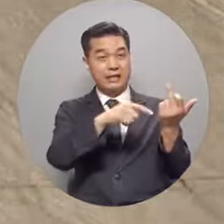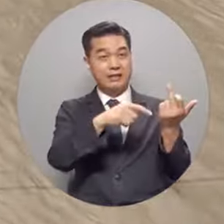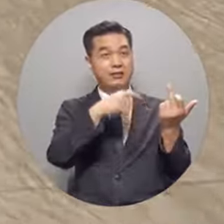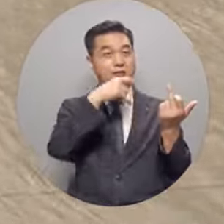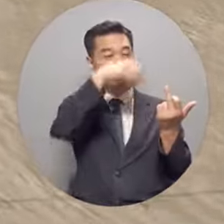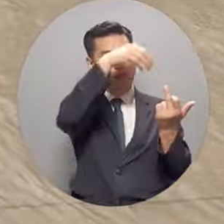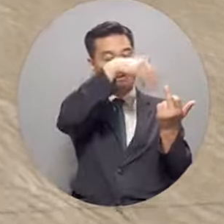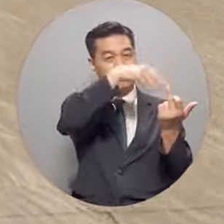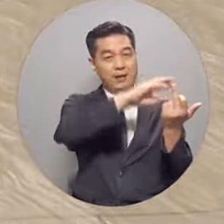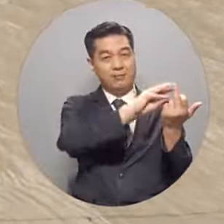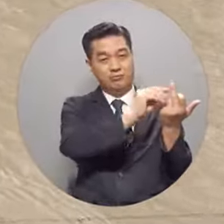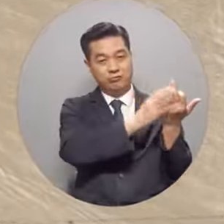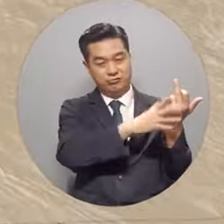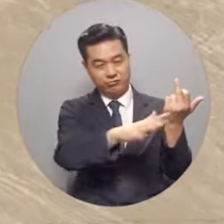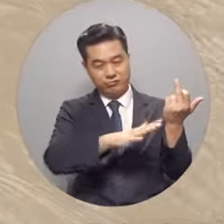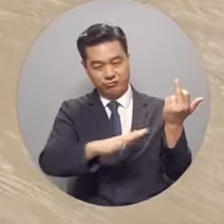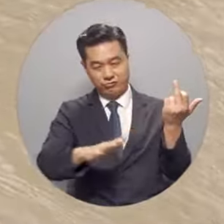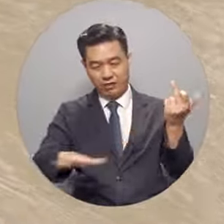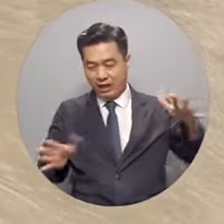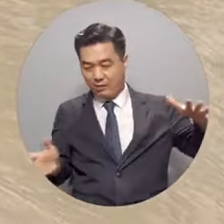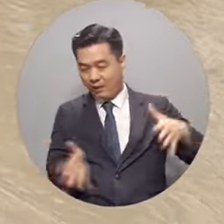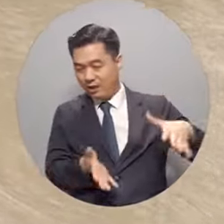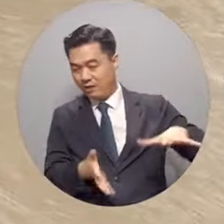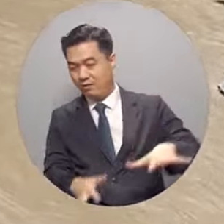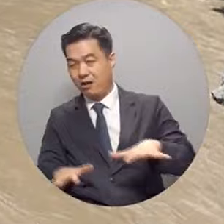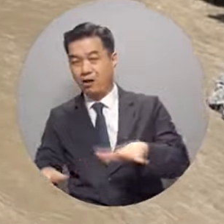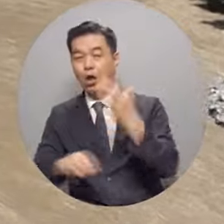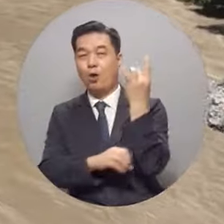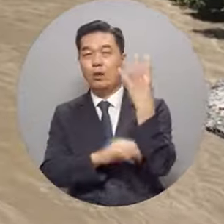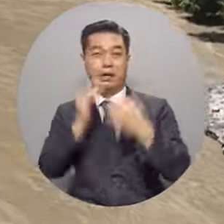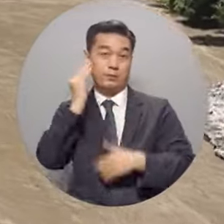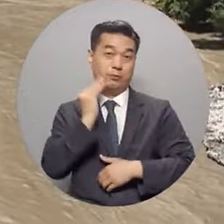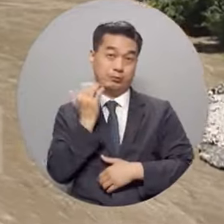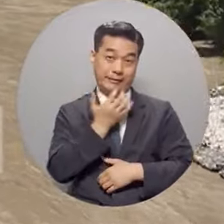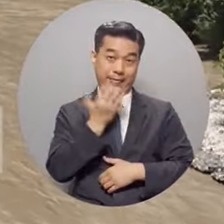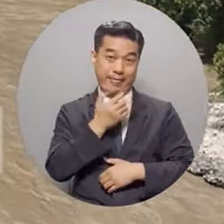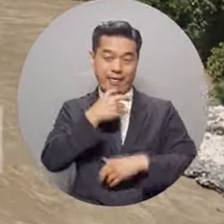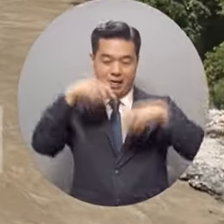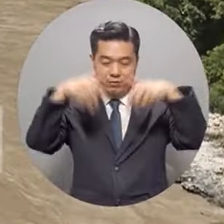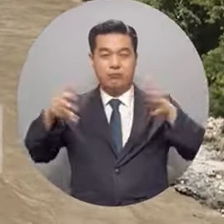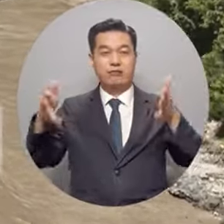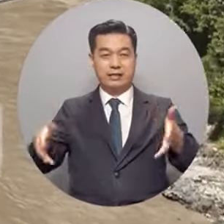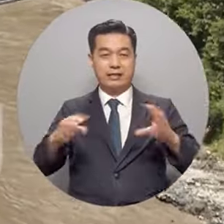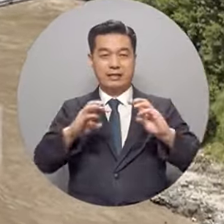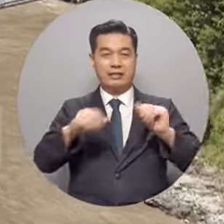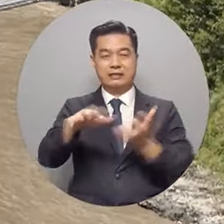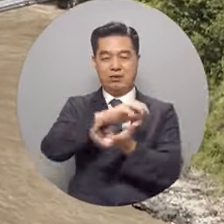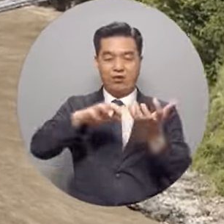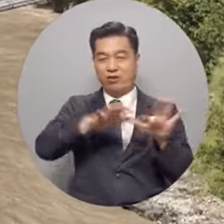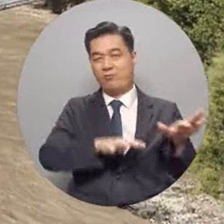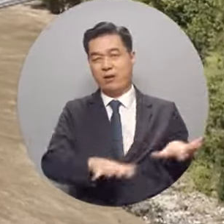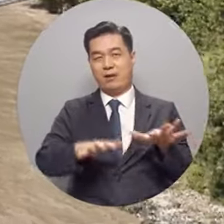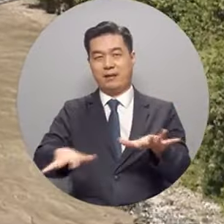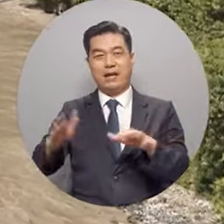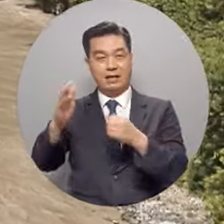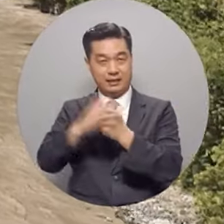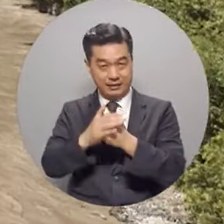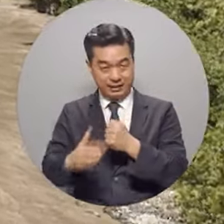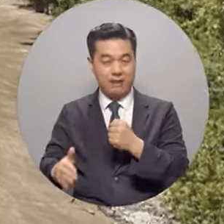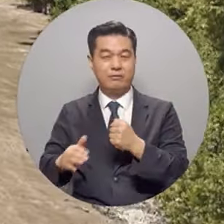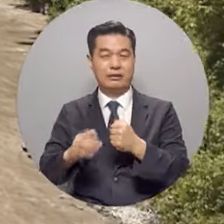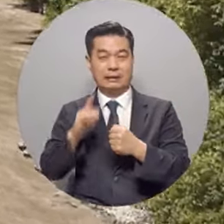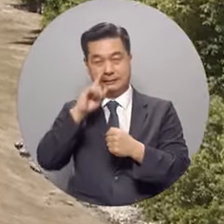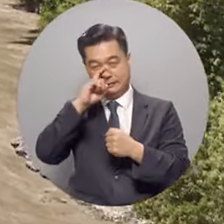쭉 흘러간다는데요. 원래는 푸른빛을 띠는데 우기에는 토사가 함께 떠내려오면서 이렇게